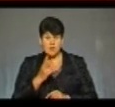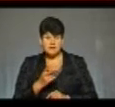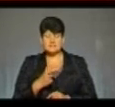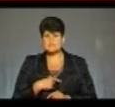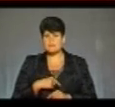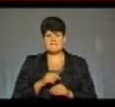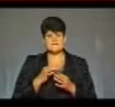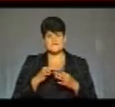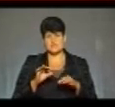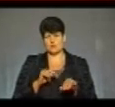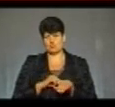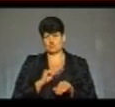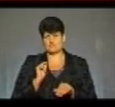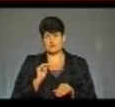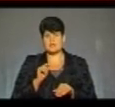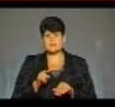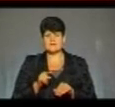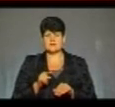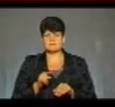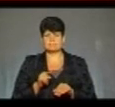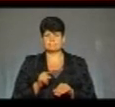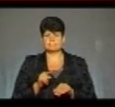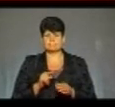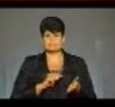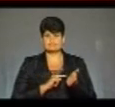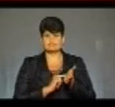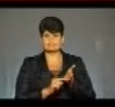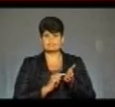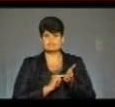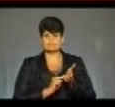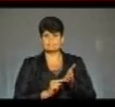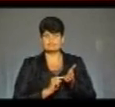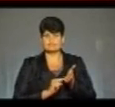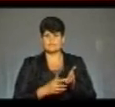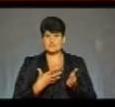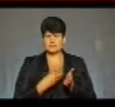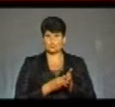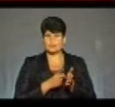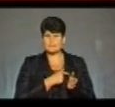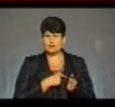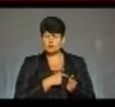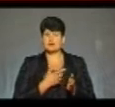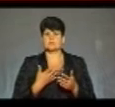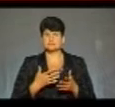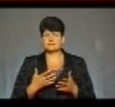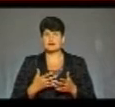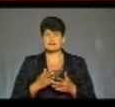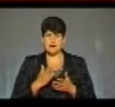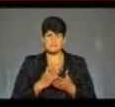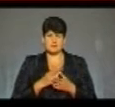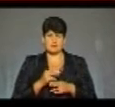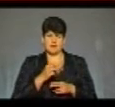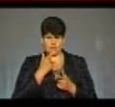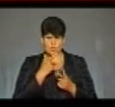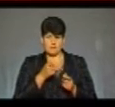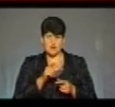себе вільно почуває. І він розставляв акценти, так, фактично, для своїх депутатів. Хоча, з іншої сторони, я вже зазначав, є певні застереження. Так? Тобто